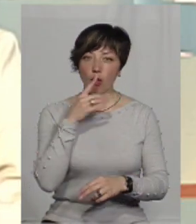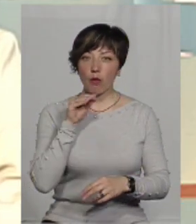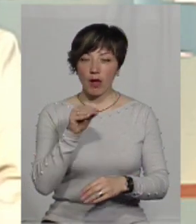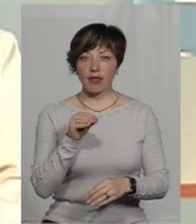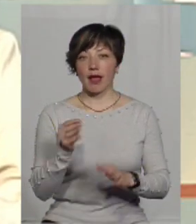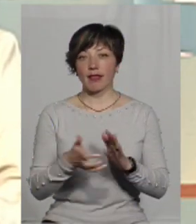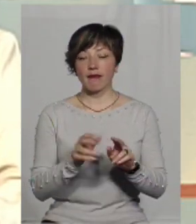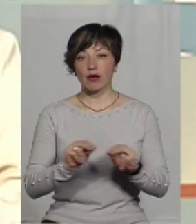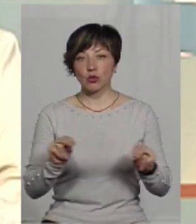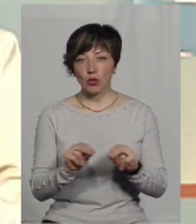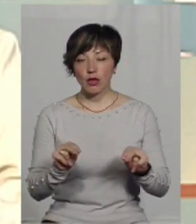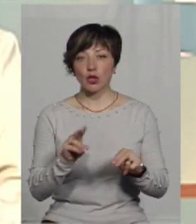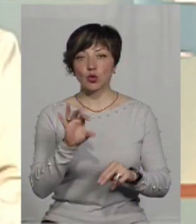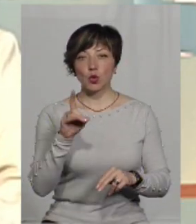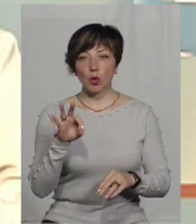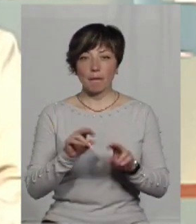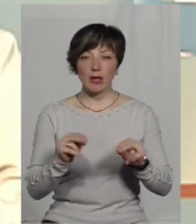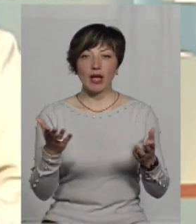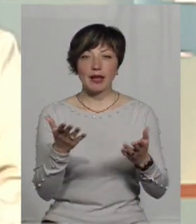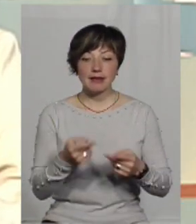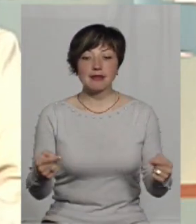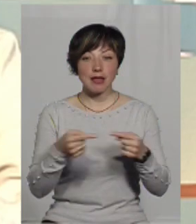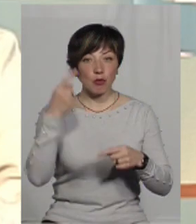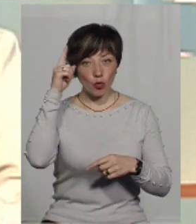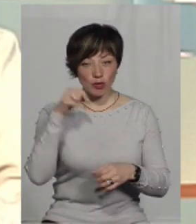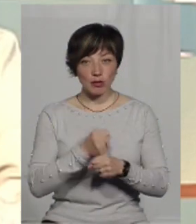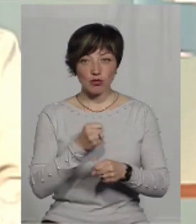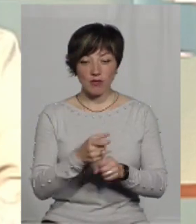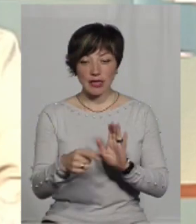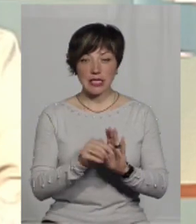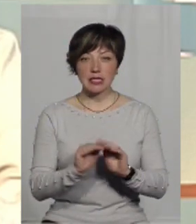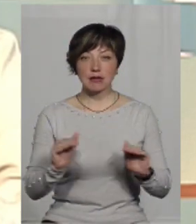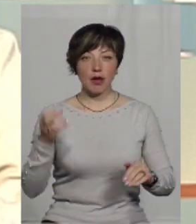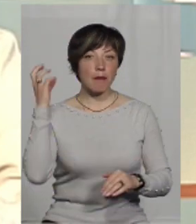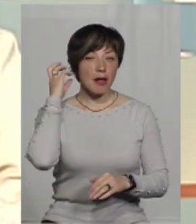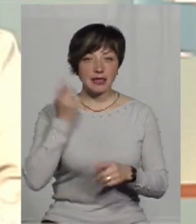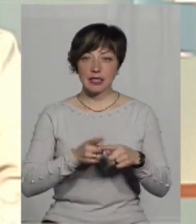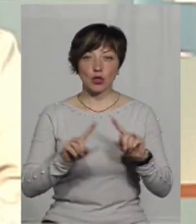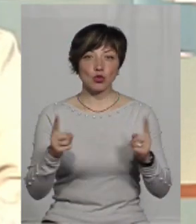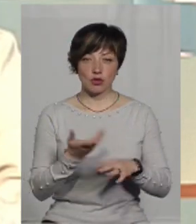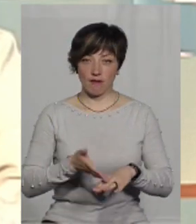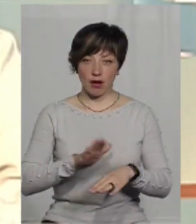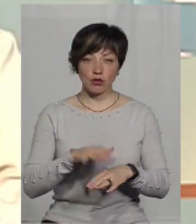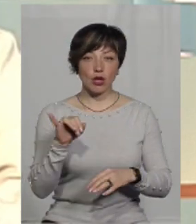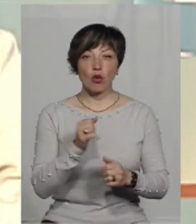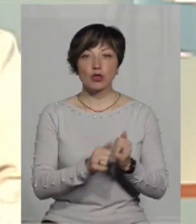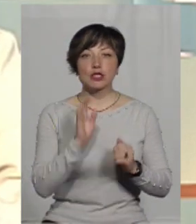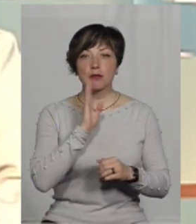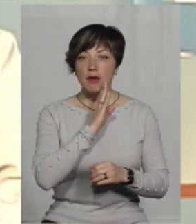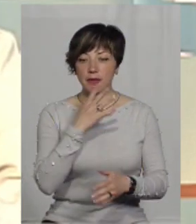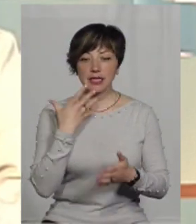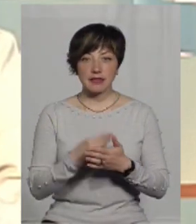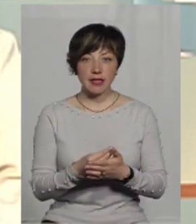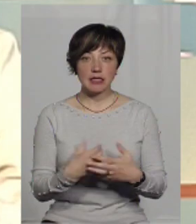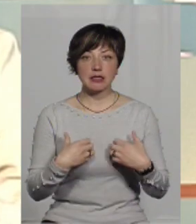логопедів, дефектологів, сурдопедагогів, які саме вміють працювати з дітками з кохлеарними імплантами, це дуже важко. І кожна мама на